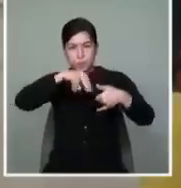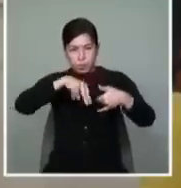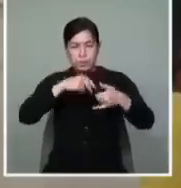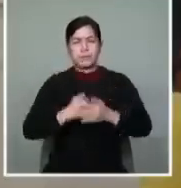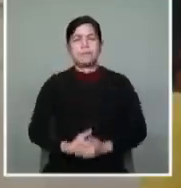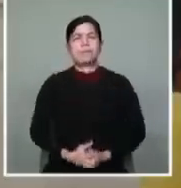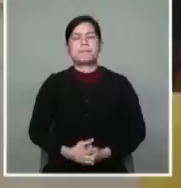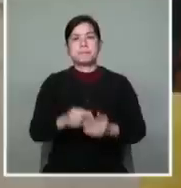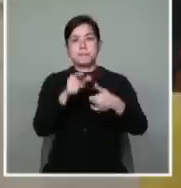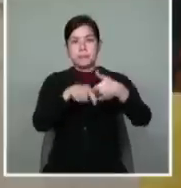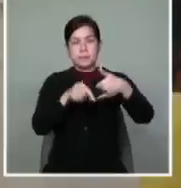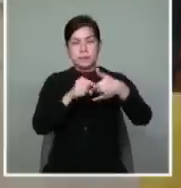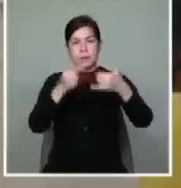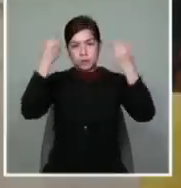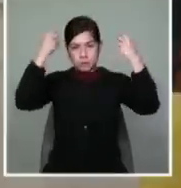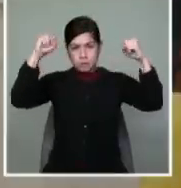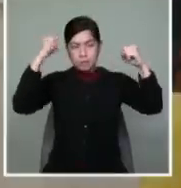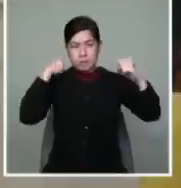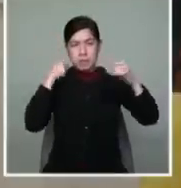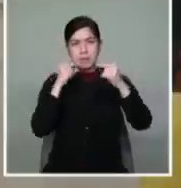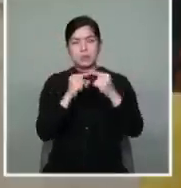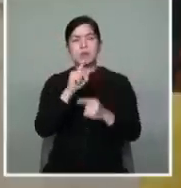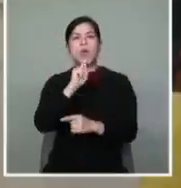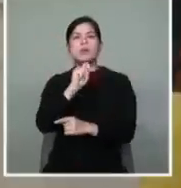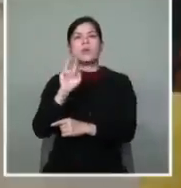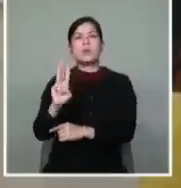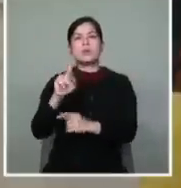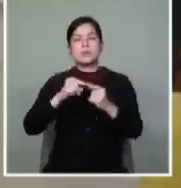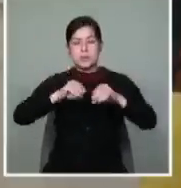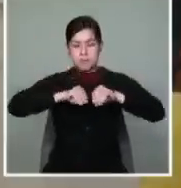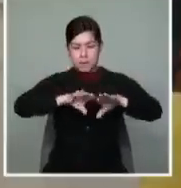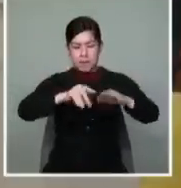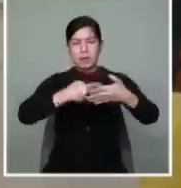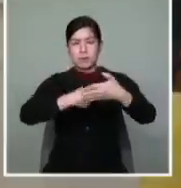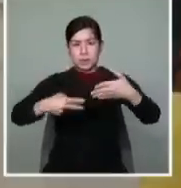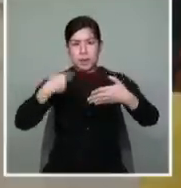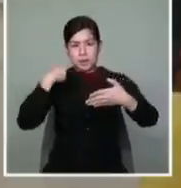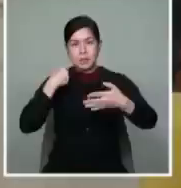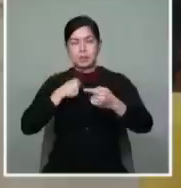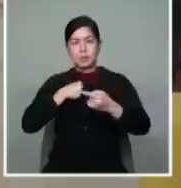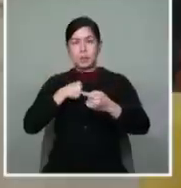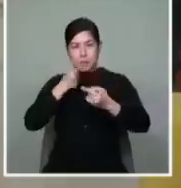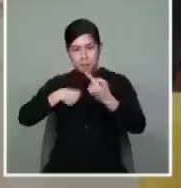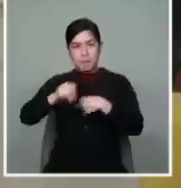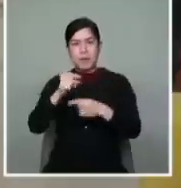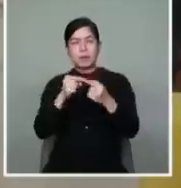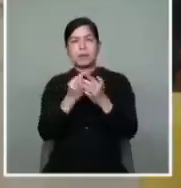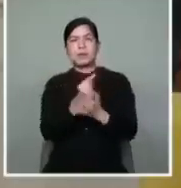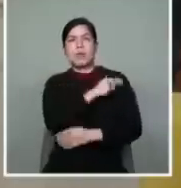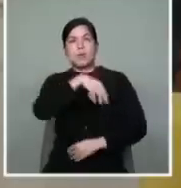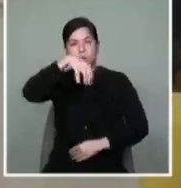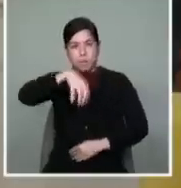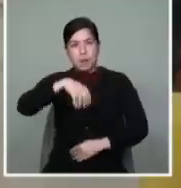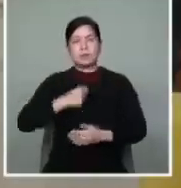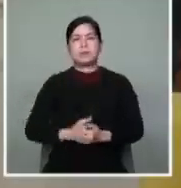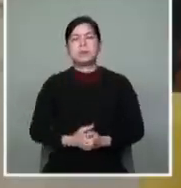ด์ทรัมป์ค่ะได้โพสต์ทวิตเตอร์เป็นครั้งแรกหลังจากที่เดินทางไปโรงพยาบาลเมื่อวานตามเวลาท้องถิ่น